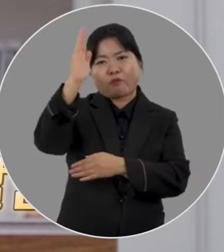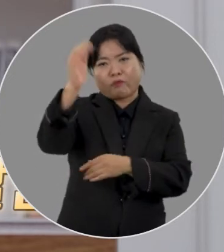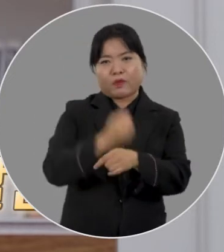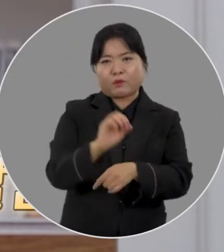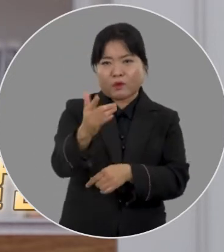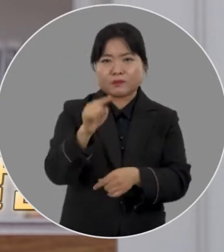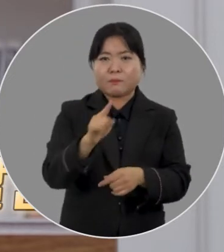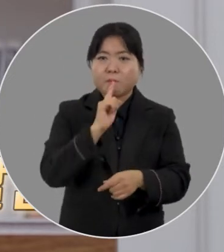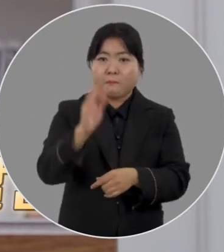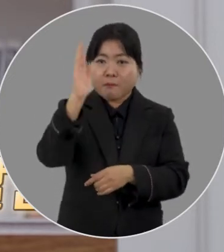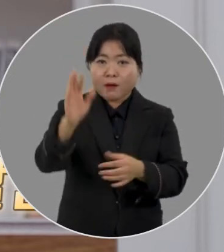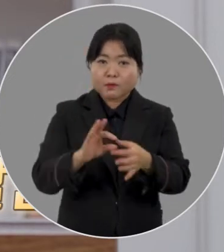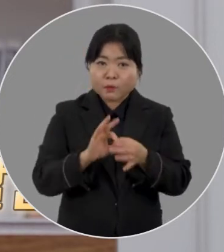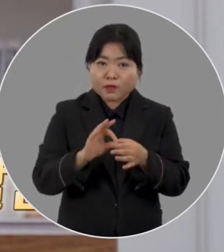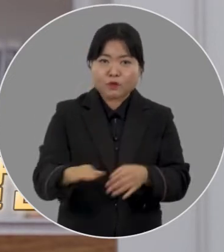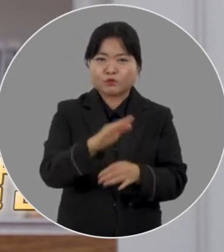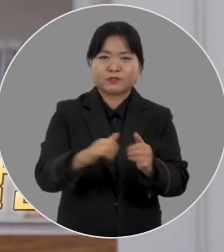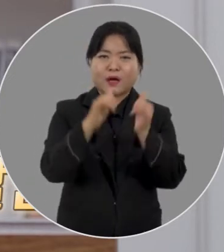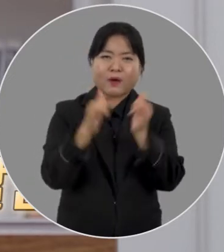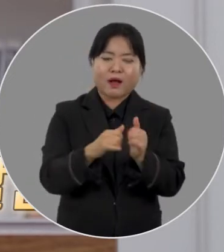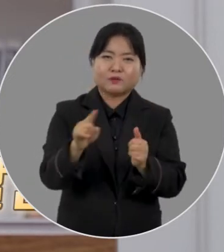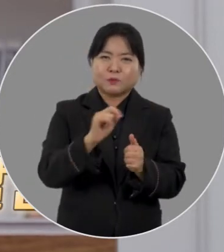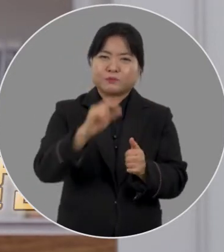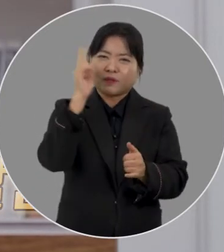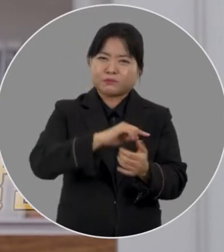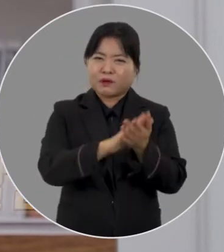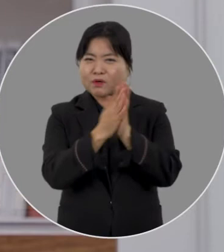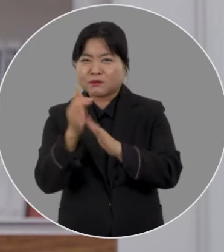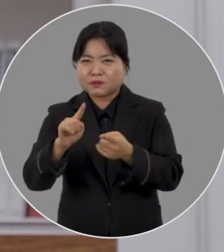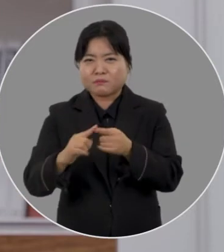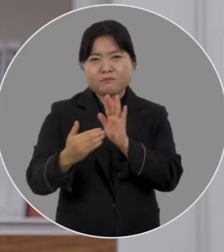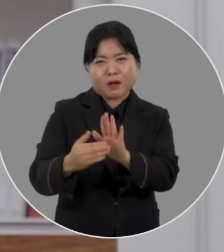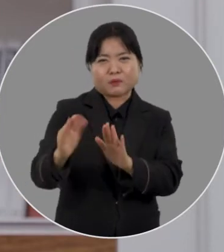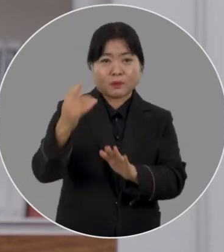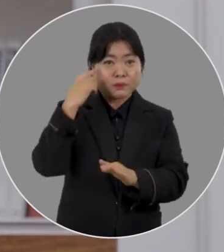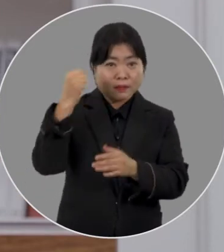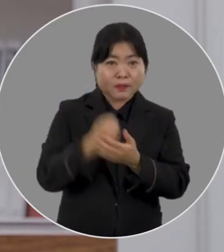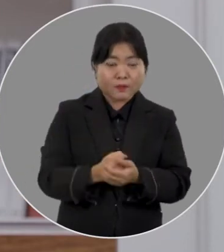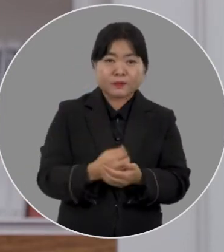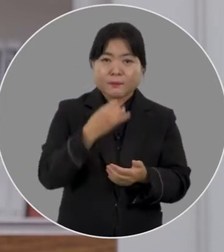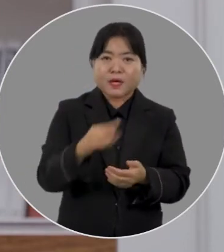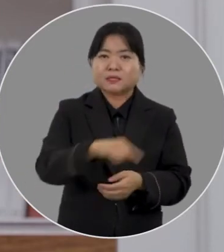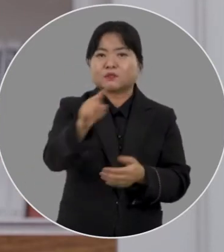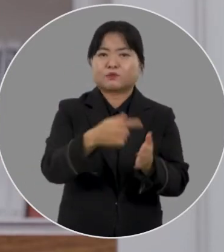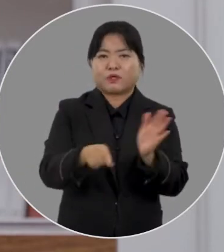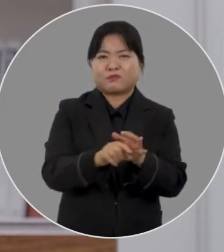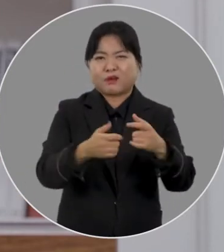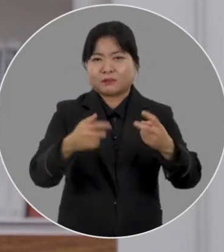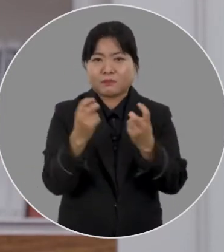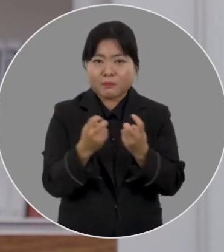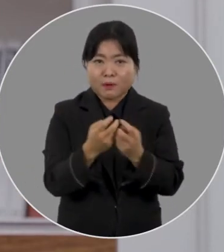발언을 통해서 우리 사회가 악화되는 것을 막아야 된다고 생각을 해요. 다만 그거를 위한 여러 가지 방법 면에